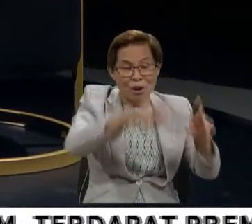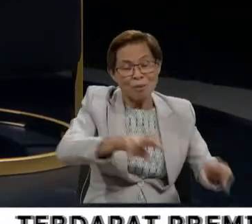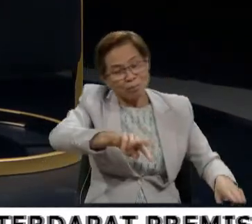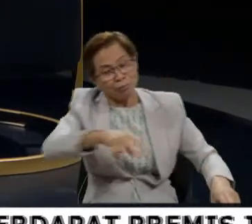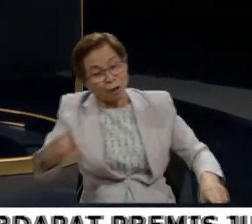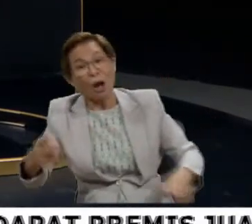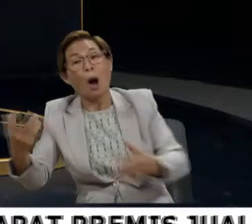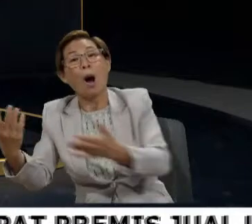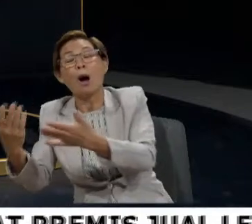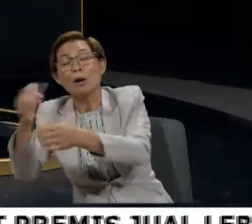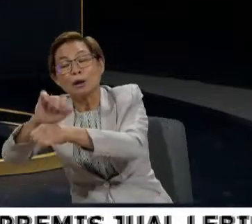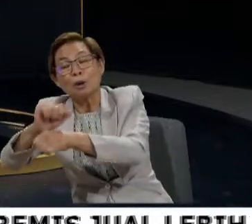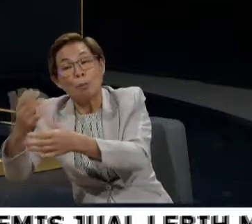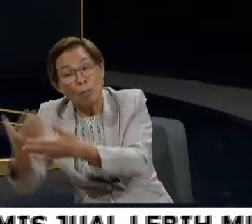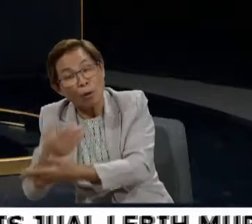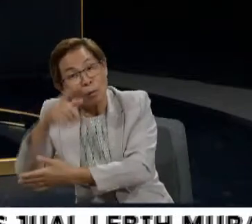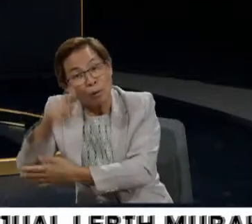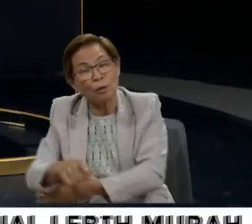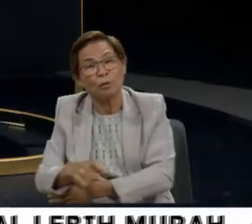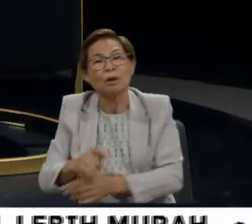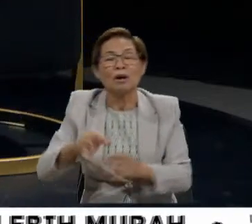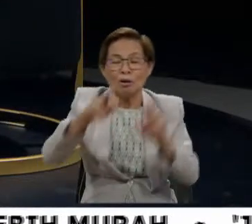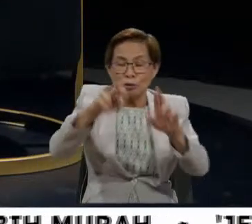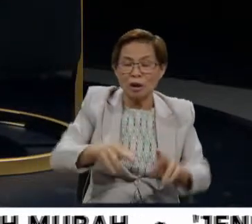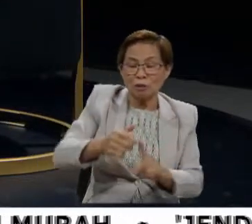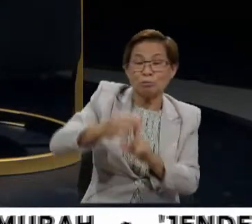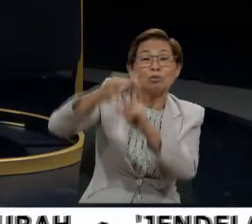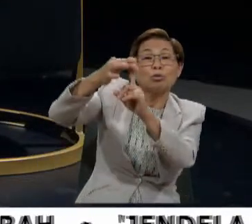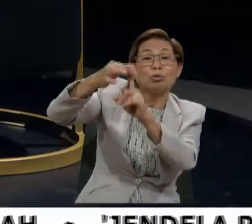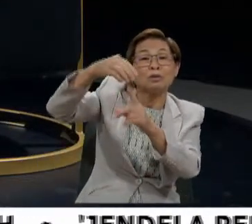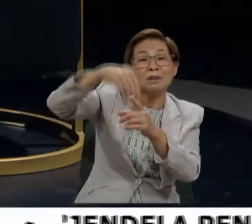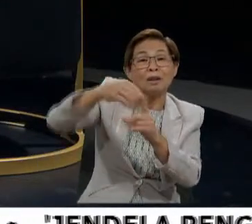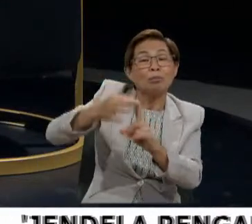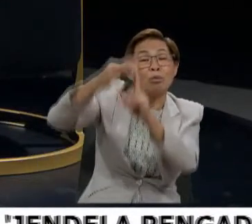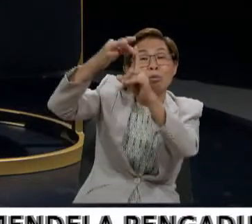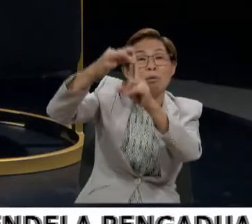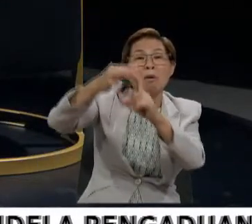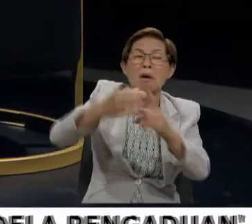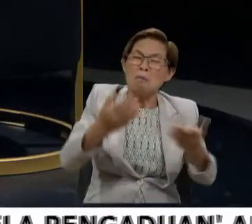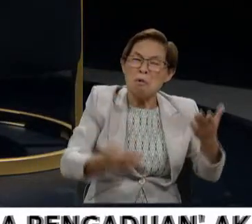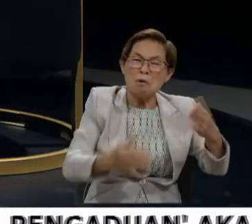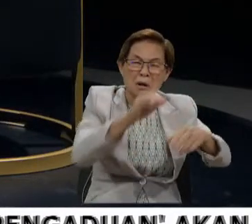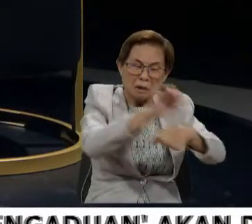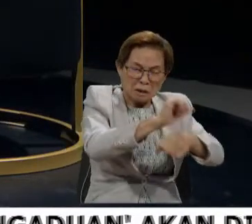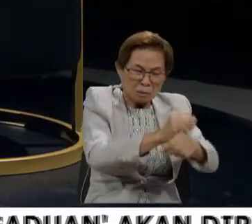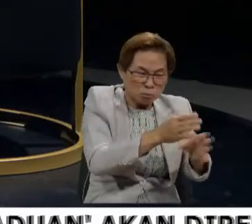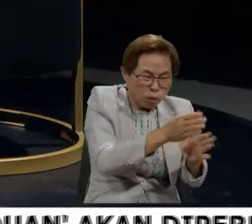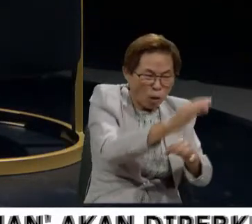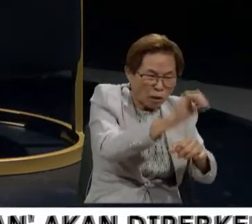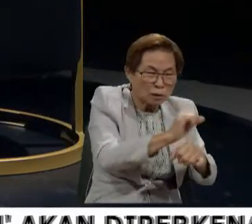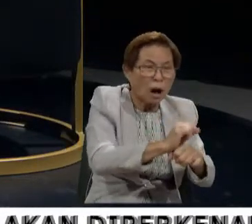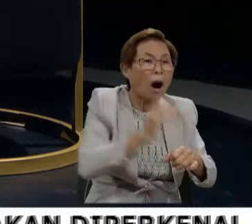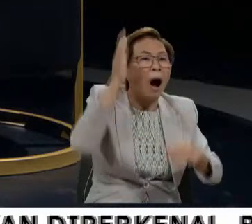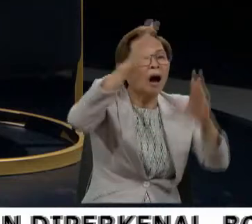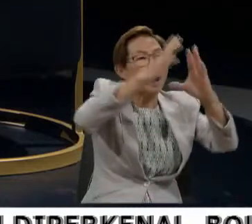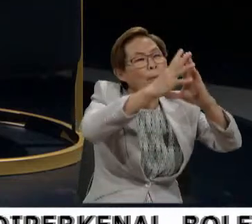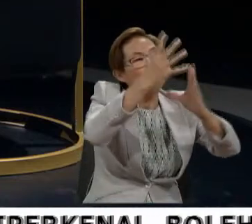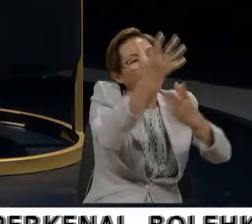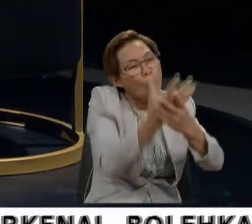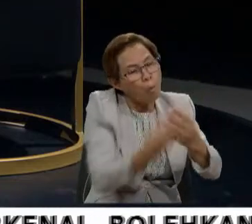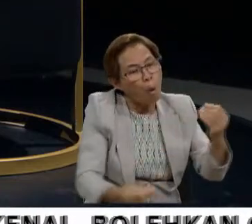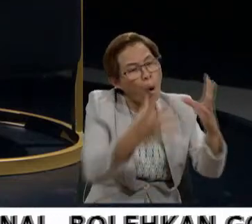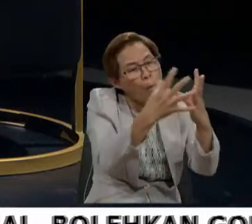sebabnya rakyat kita terutamanya dalam sektor-sektor yang mungkin Sunset industri ni perlu melatih semula ya